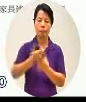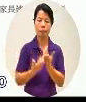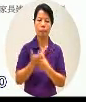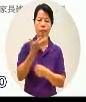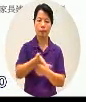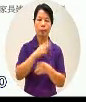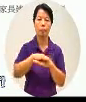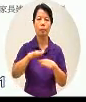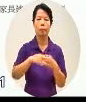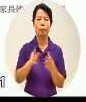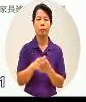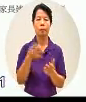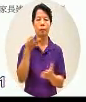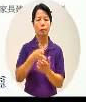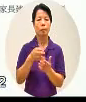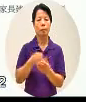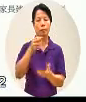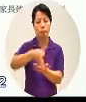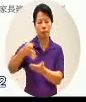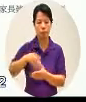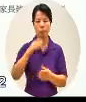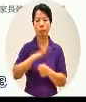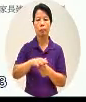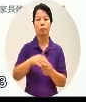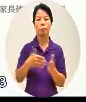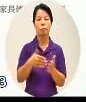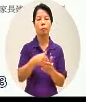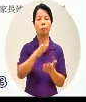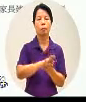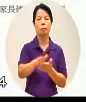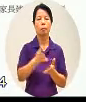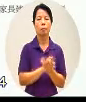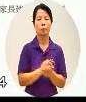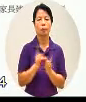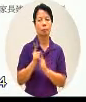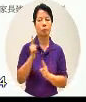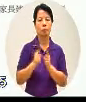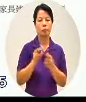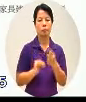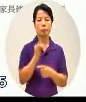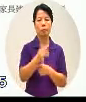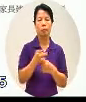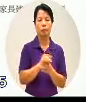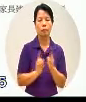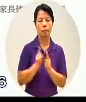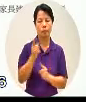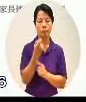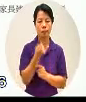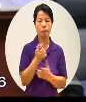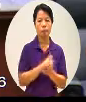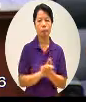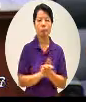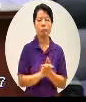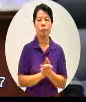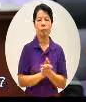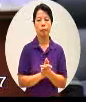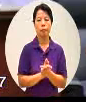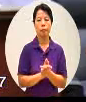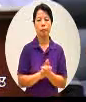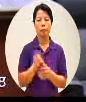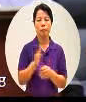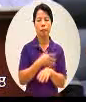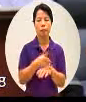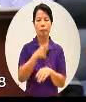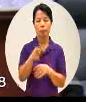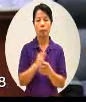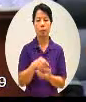过这个他们填完，我相信啊，他填完的那个比序哈，他的差异更小，他差异更小，不会